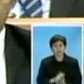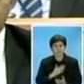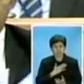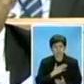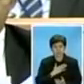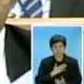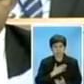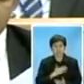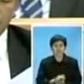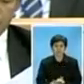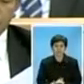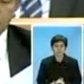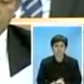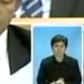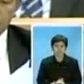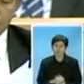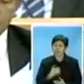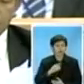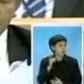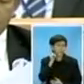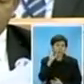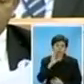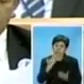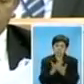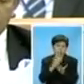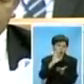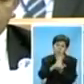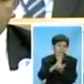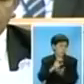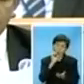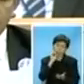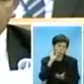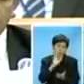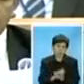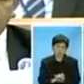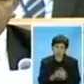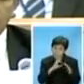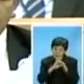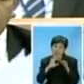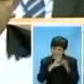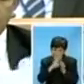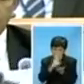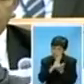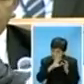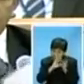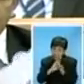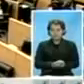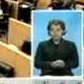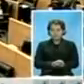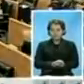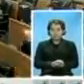ดิฉันจึงไม่ไว้วางใจไงฮะงบประมาณที่ตั้งเนี่ยไม่ใช่ไม่เกี่ยวนะคะเกี่ยวสุดๆเลยง